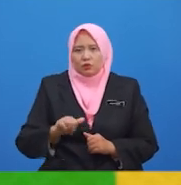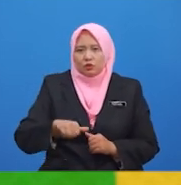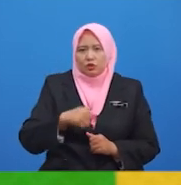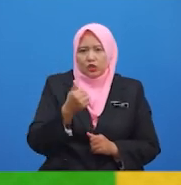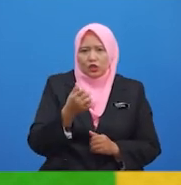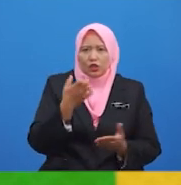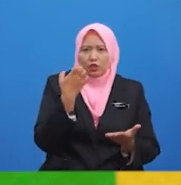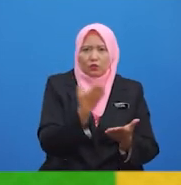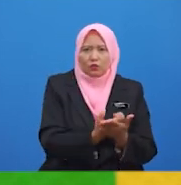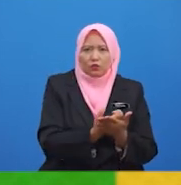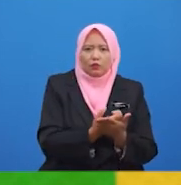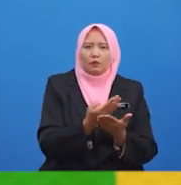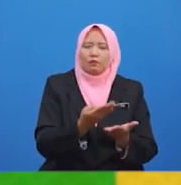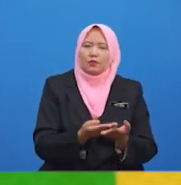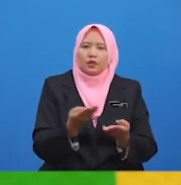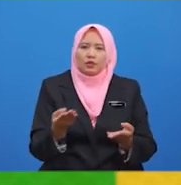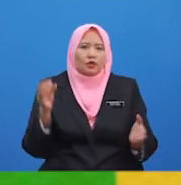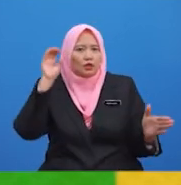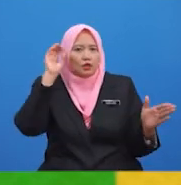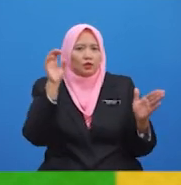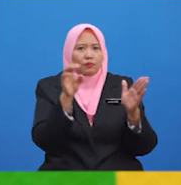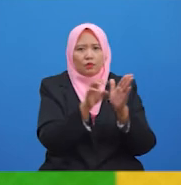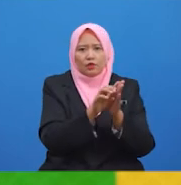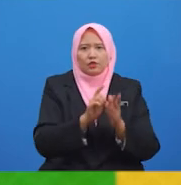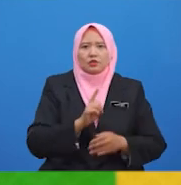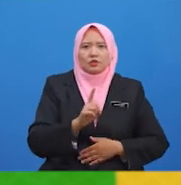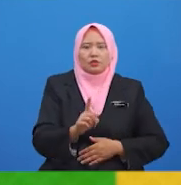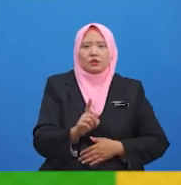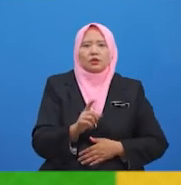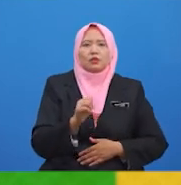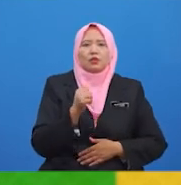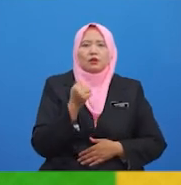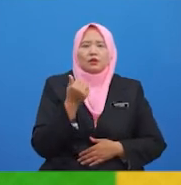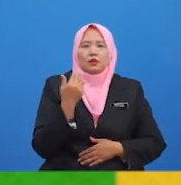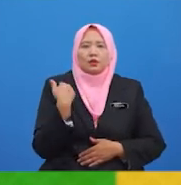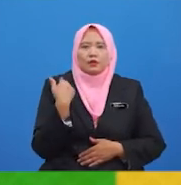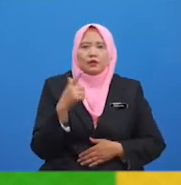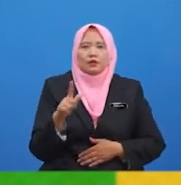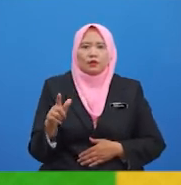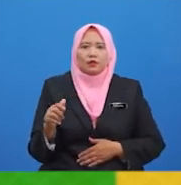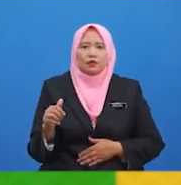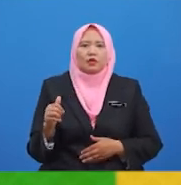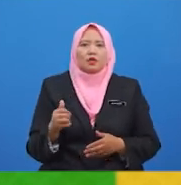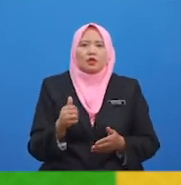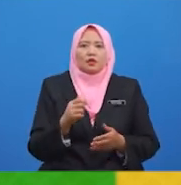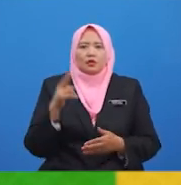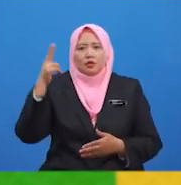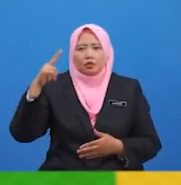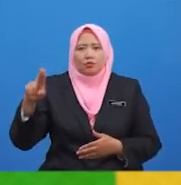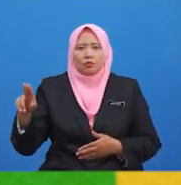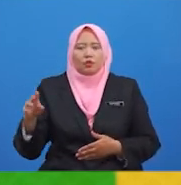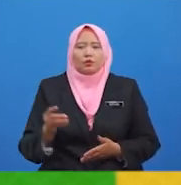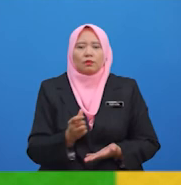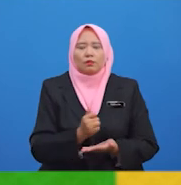bahawa Islam adalah agama yang mendorong kepada kemajuan dan kejayaan